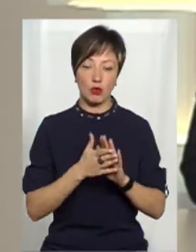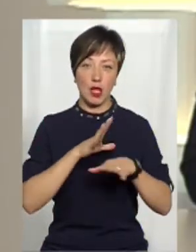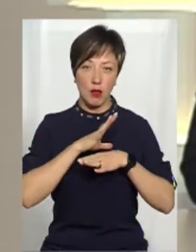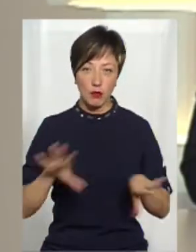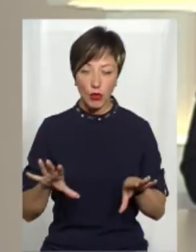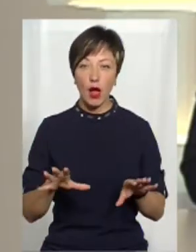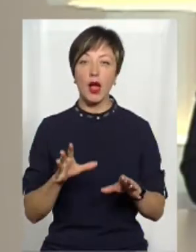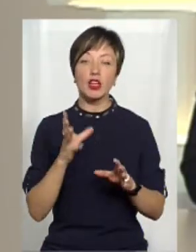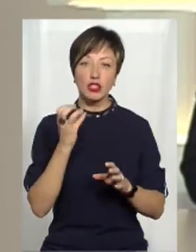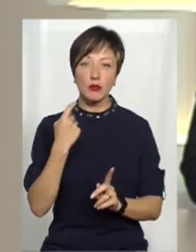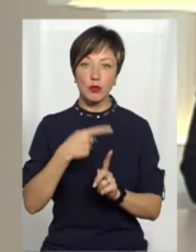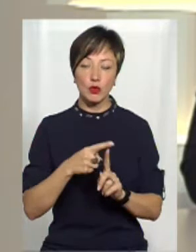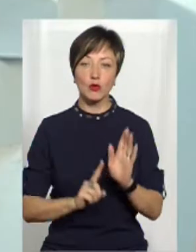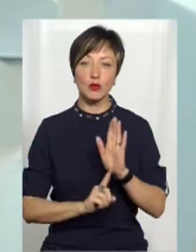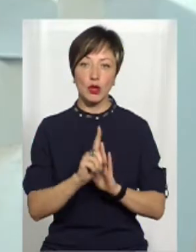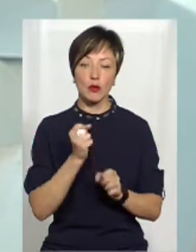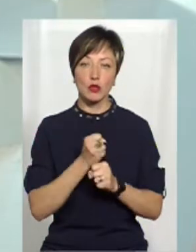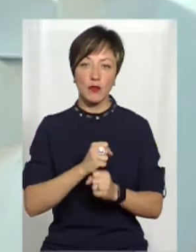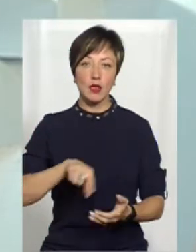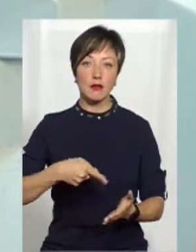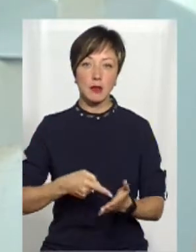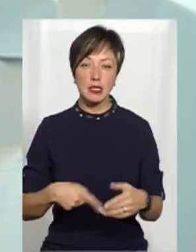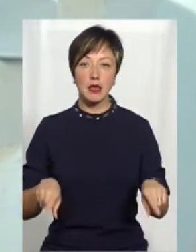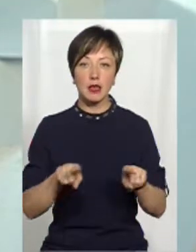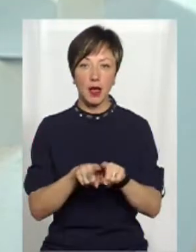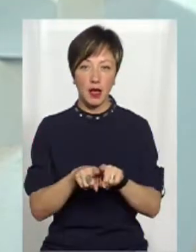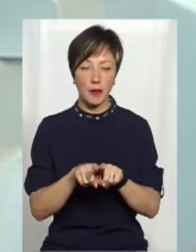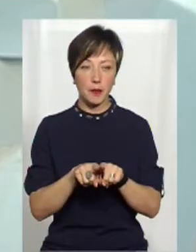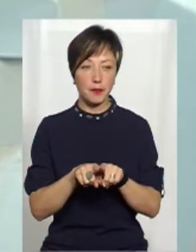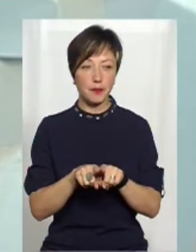немає. Крім того, в місті запрацювало таке